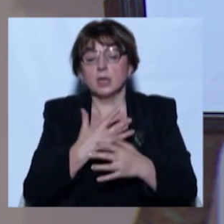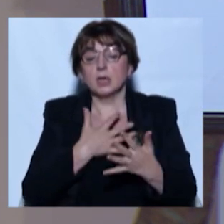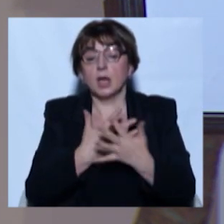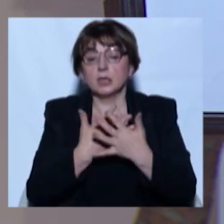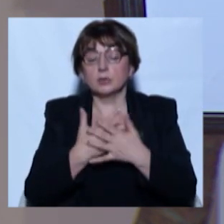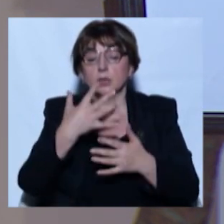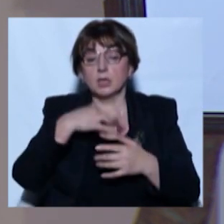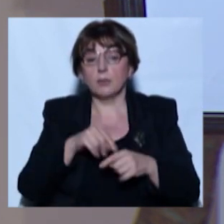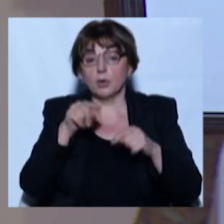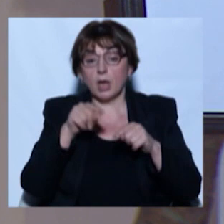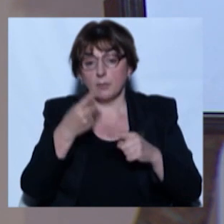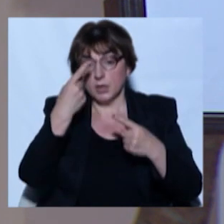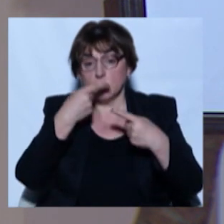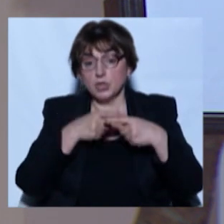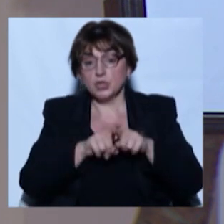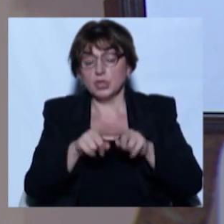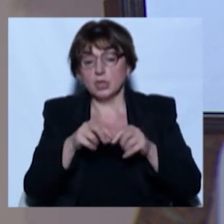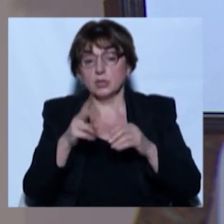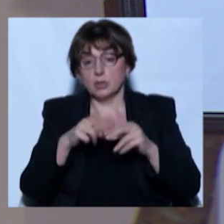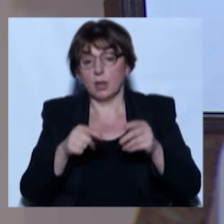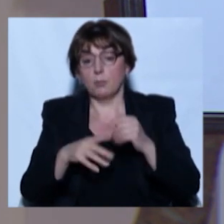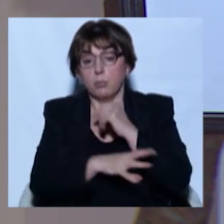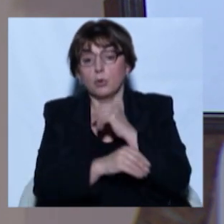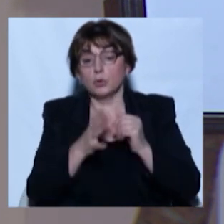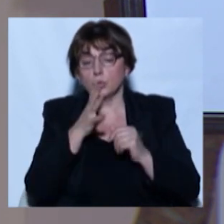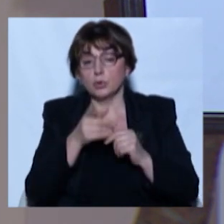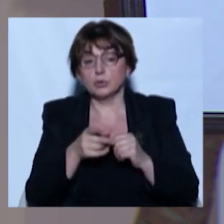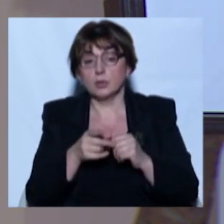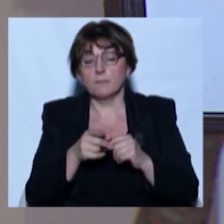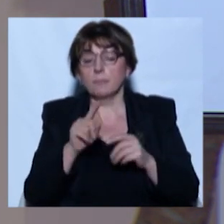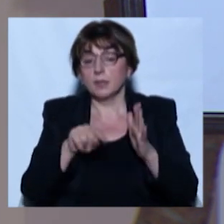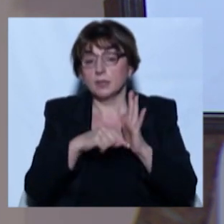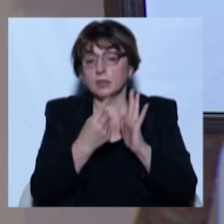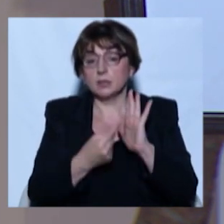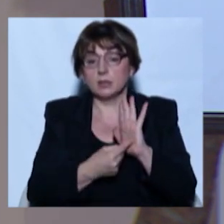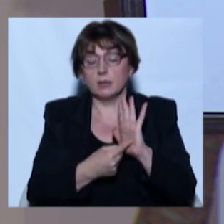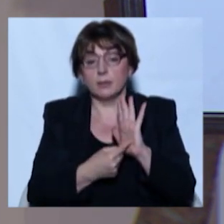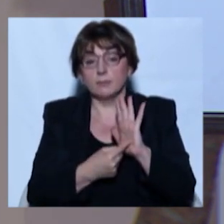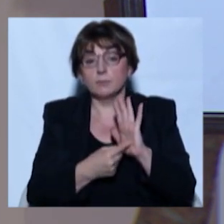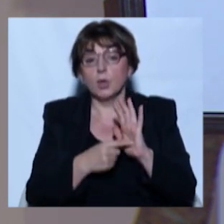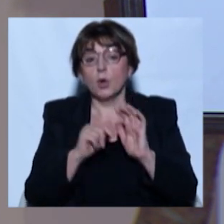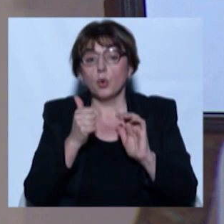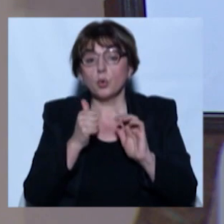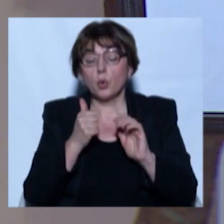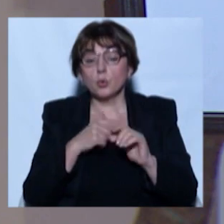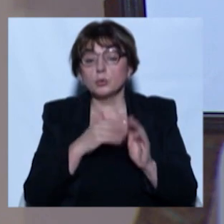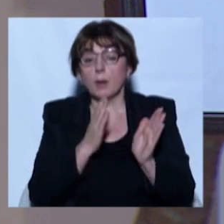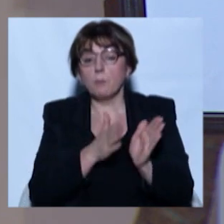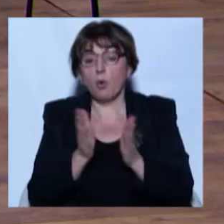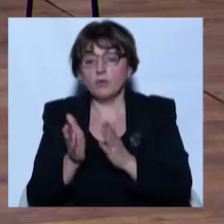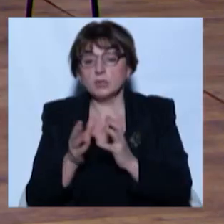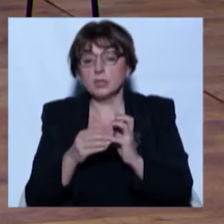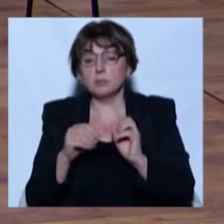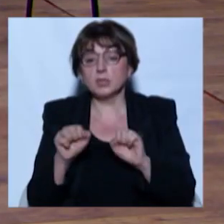გამოიყენება ამის ბოლო დროს. ისმის კითხვა, როგორ უნდა მოვიქცეთ